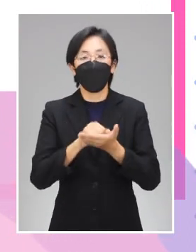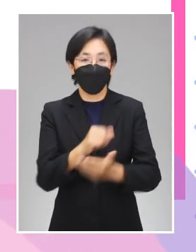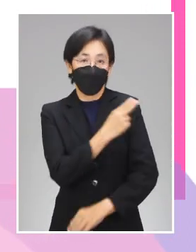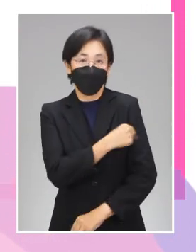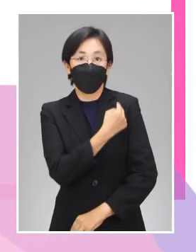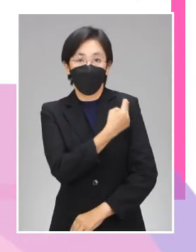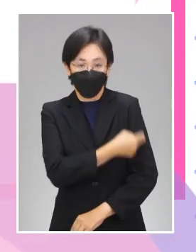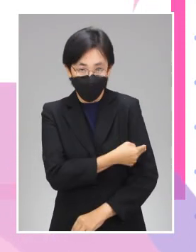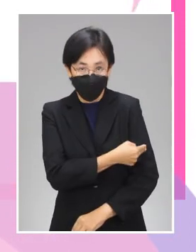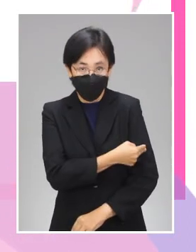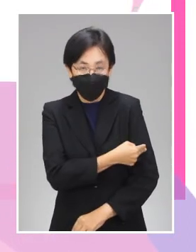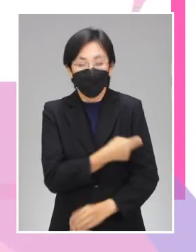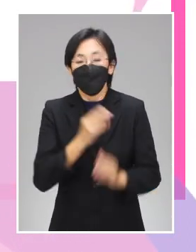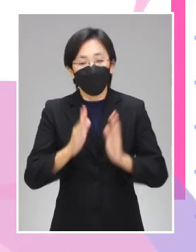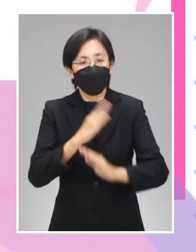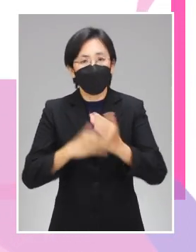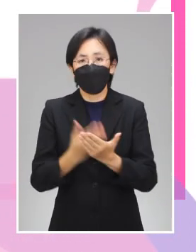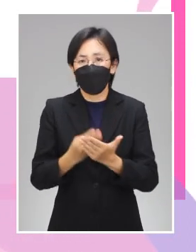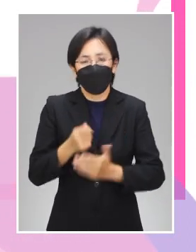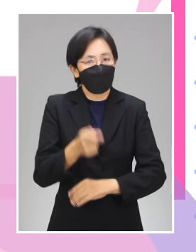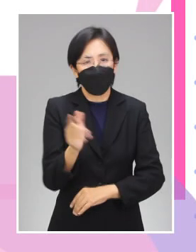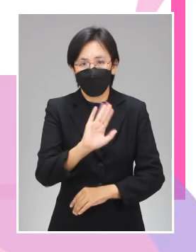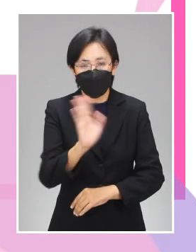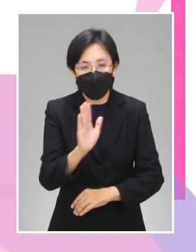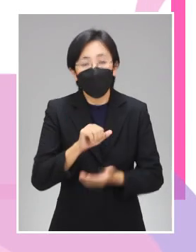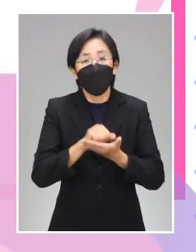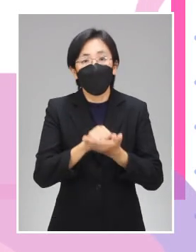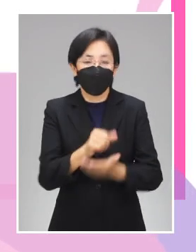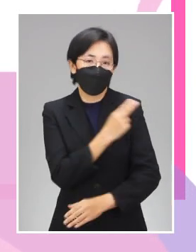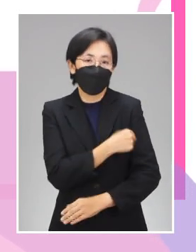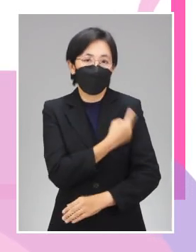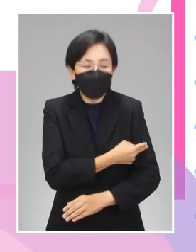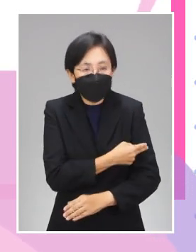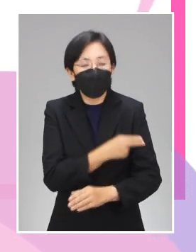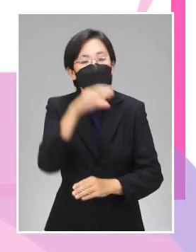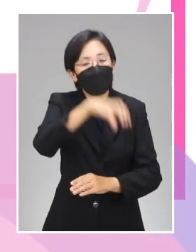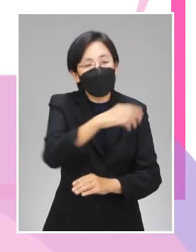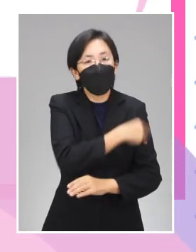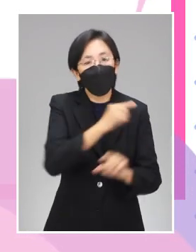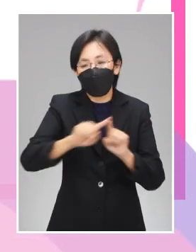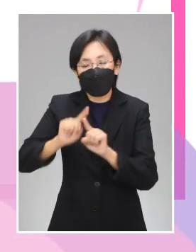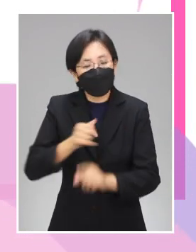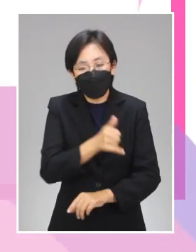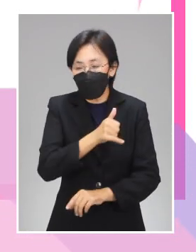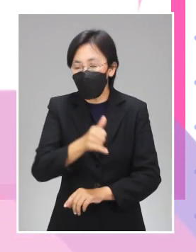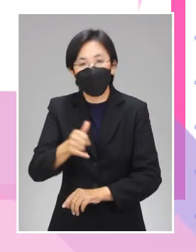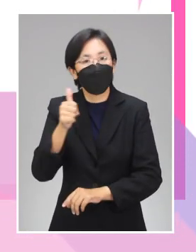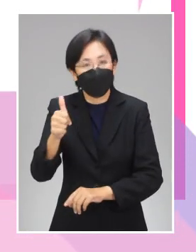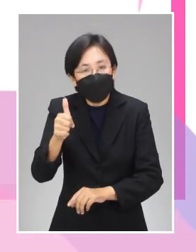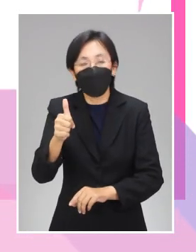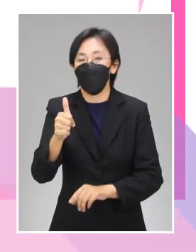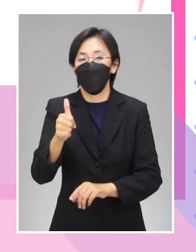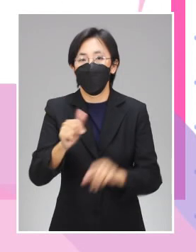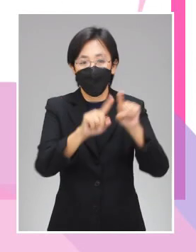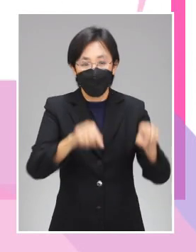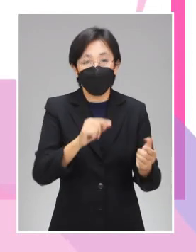อไปนี้โดยไม่มีค่าใช้จ่ายสามารถรับบริการด้านสาธารณสุขของรัฐได้ทุกที่ทุกแห่งโดยไม่ต้องมี